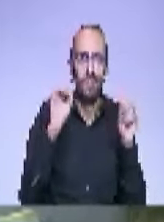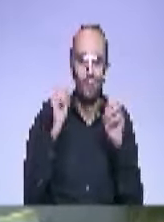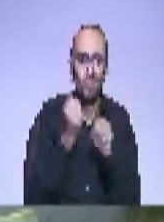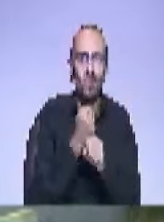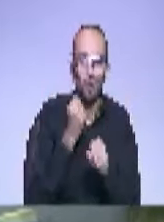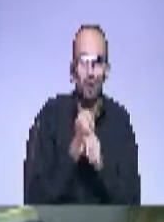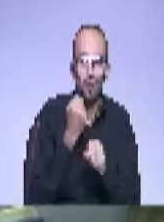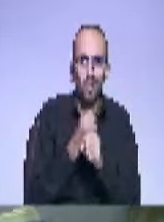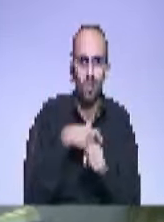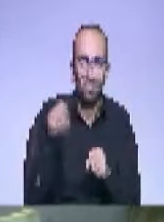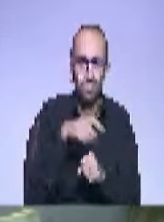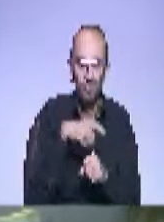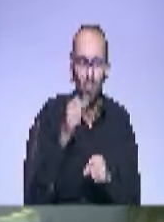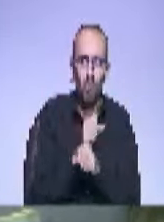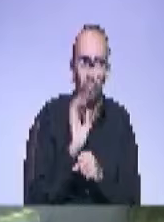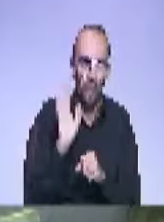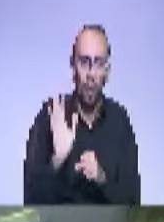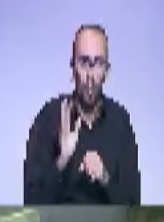عليهم العمال رايحين جايين.